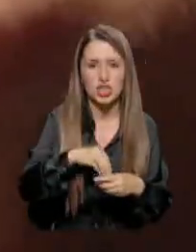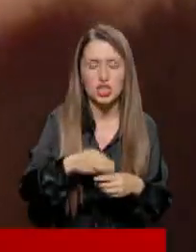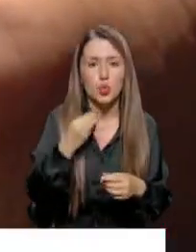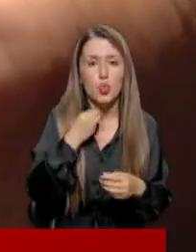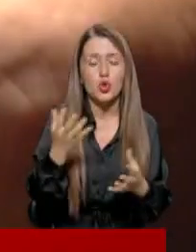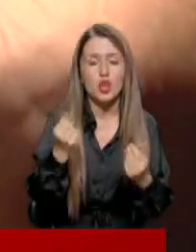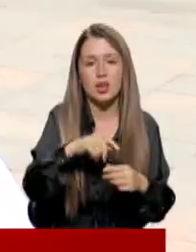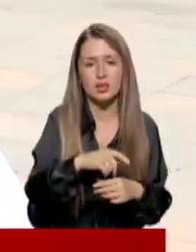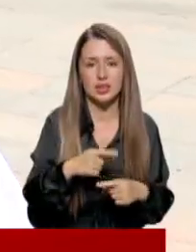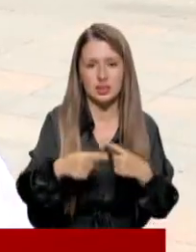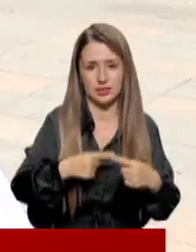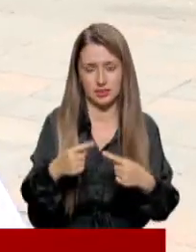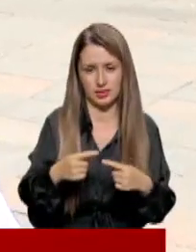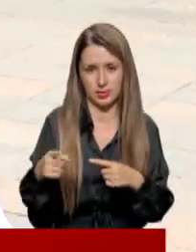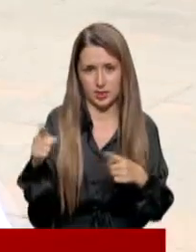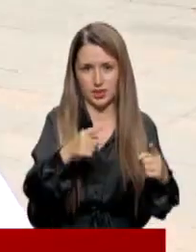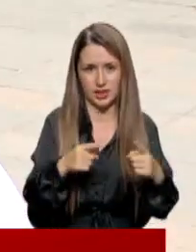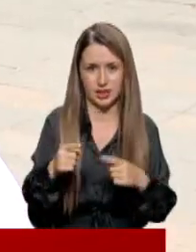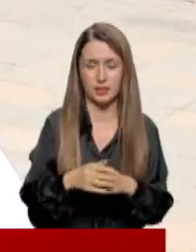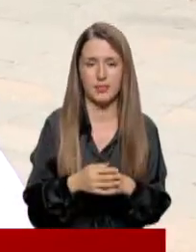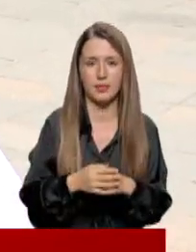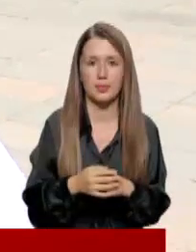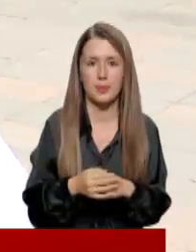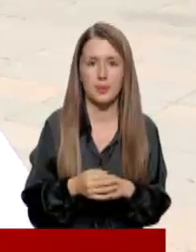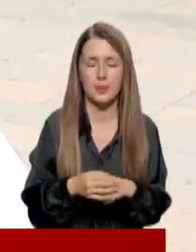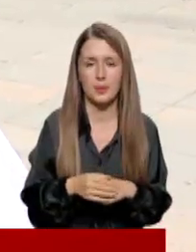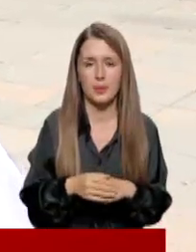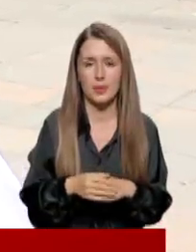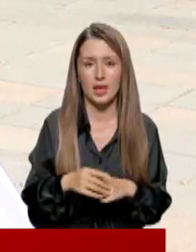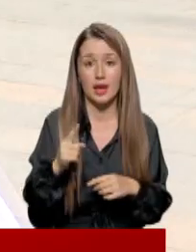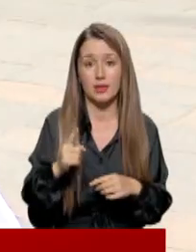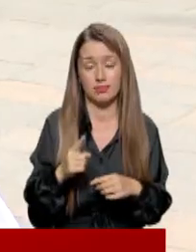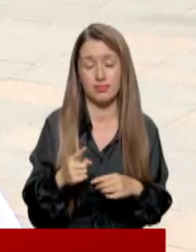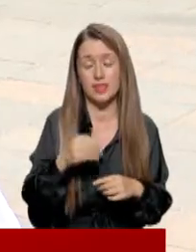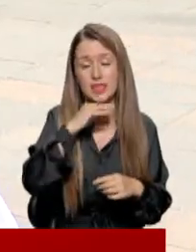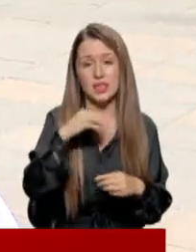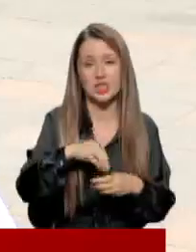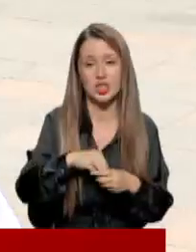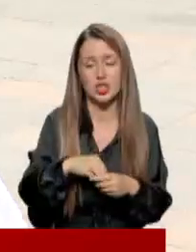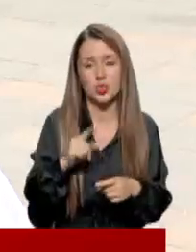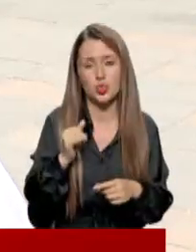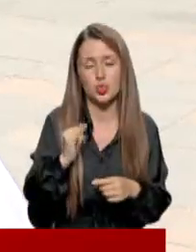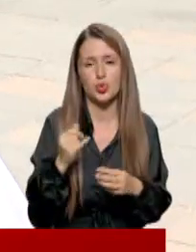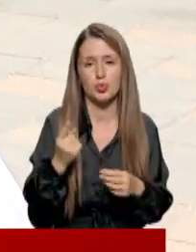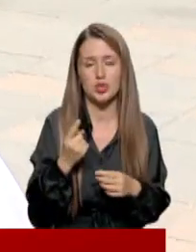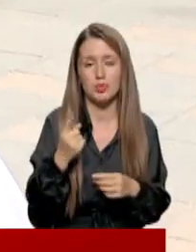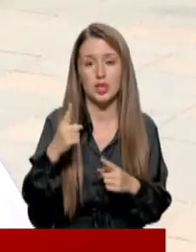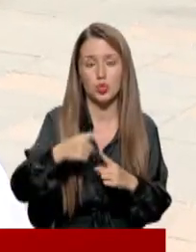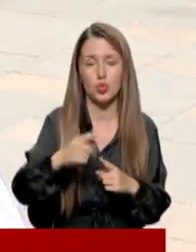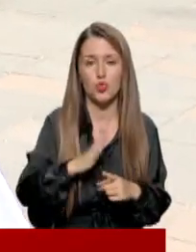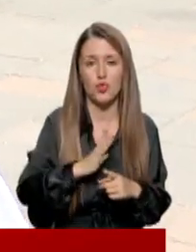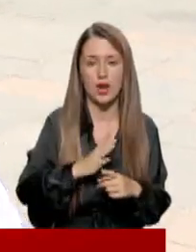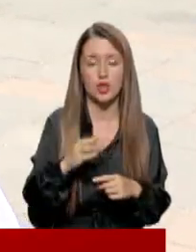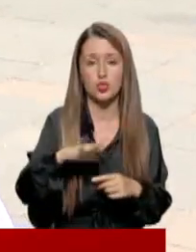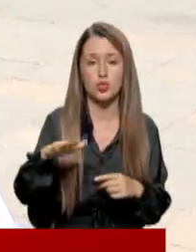aldı eşten dosttan. Çocuğun yüzüne bakamıyoruz. En ağır mahcubiyet benim için, bir deli için. Benim bir tane torunum var. Ama çocuk geldiği